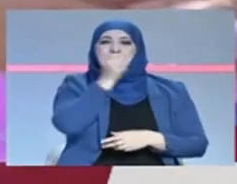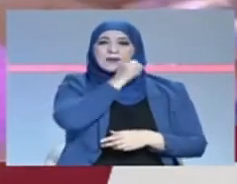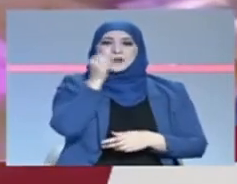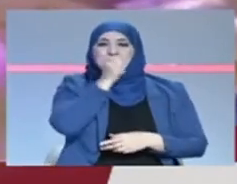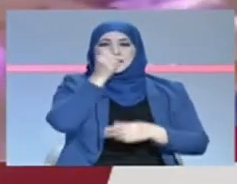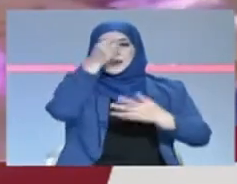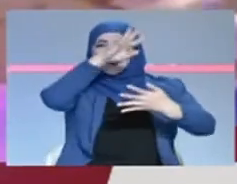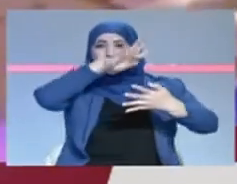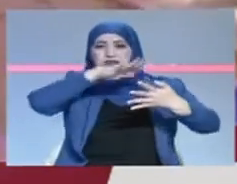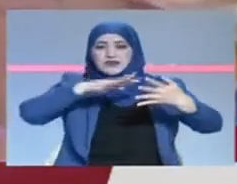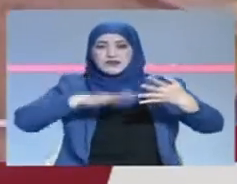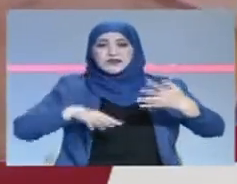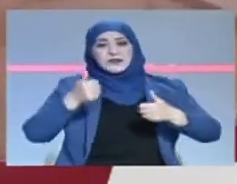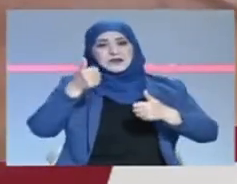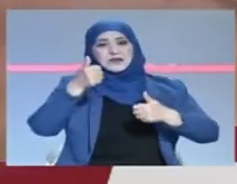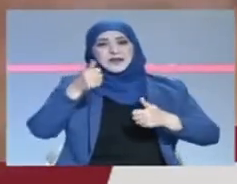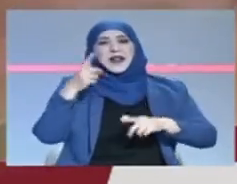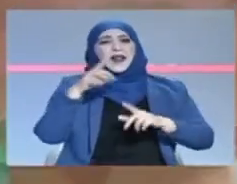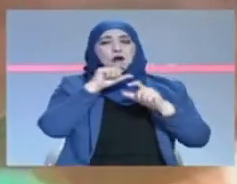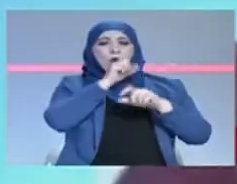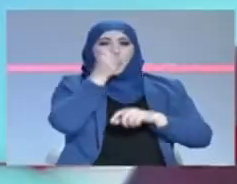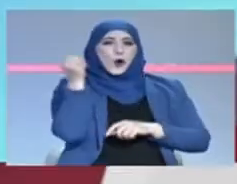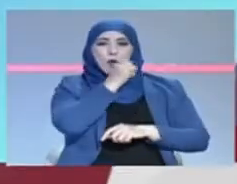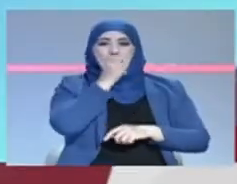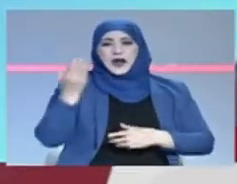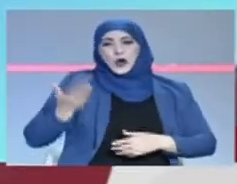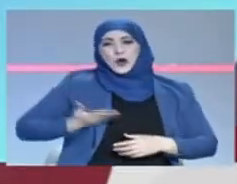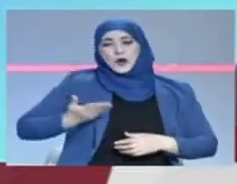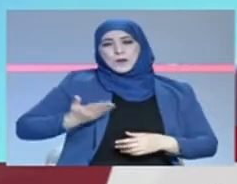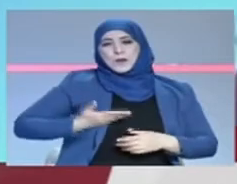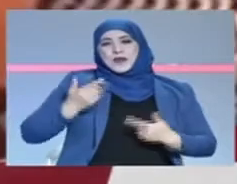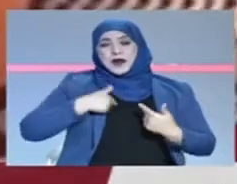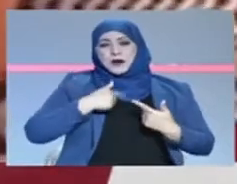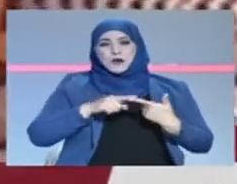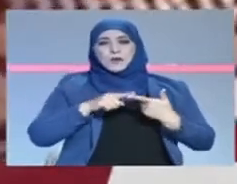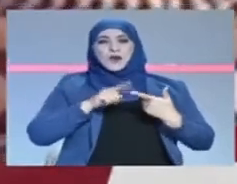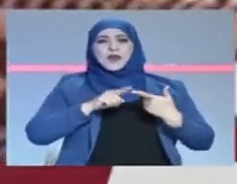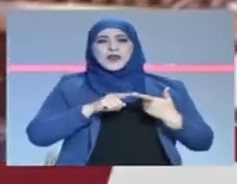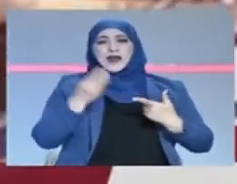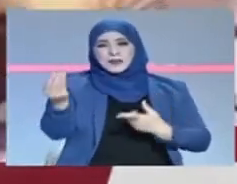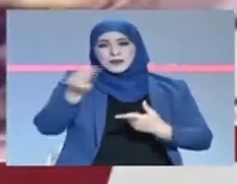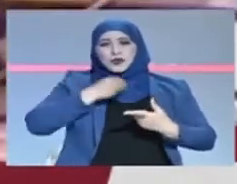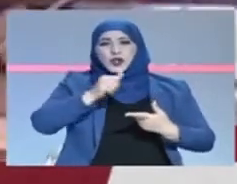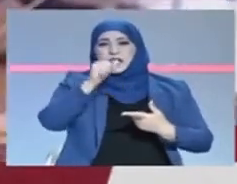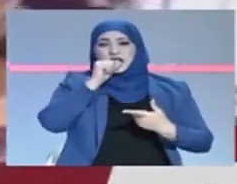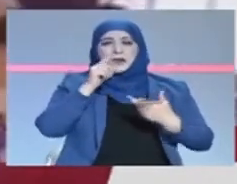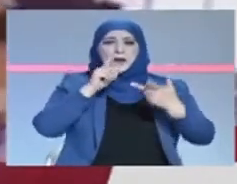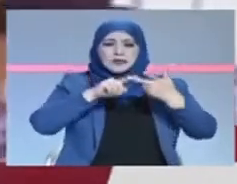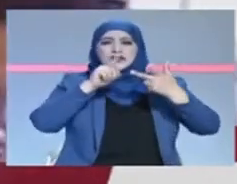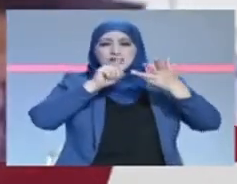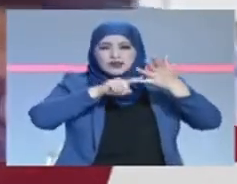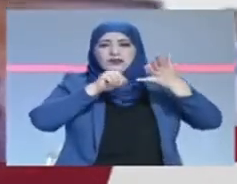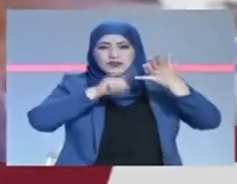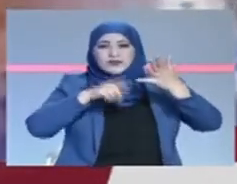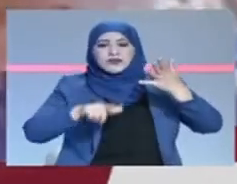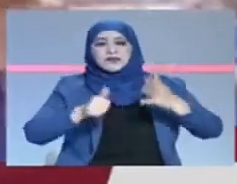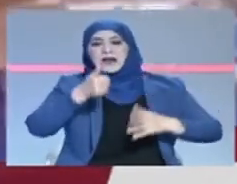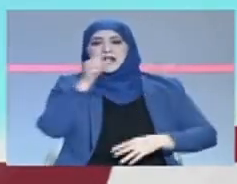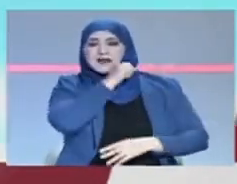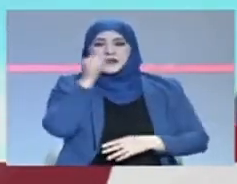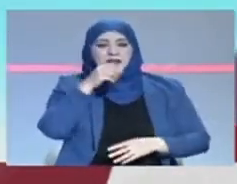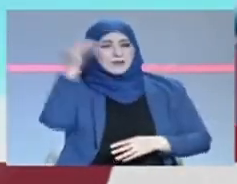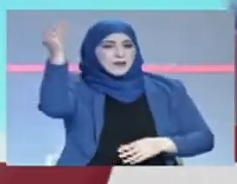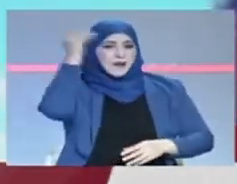تونسية على غرار أمي يا أمي واعطيني شريبة لله وعشرات الأغاني الأخرى الخالدة التي رسخت